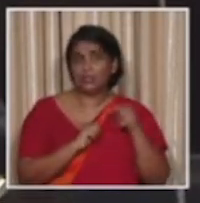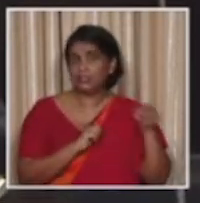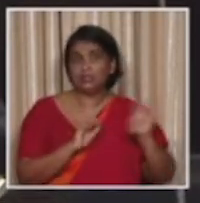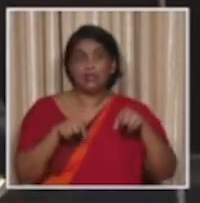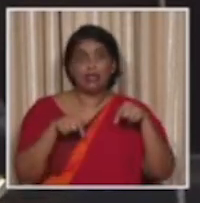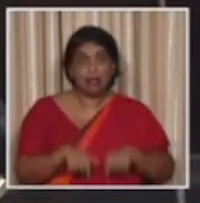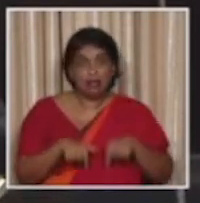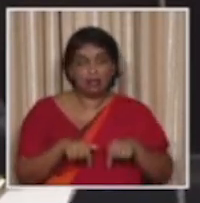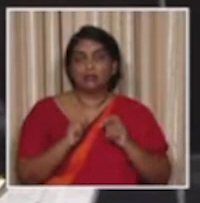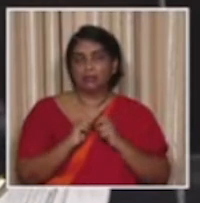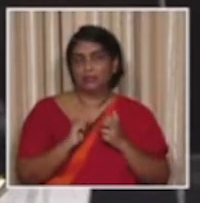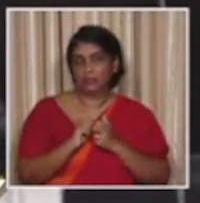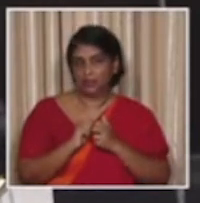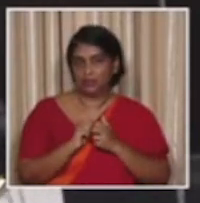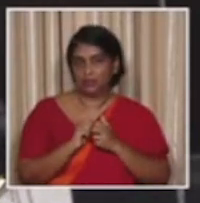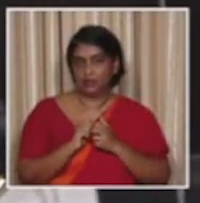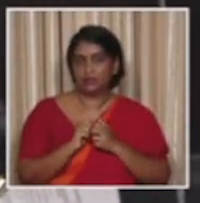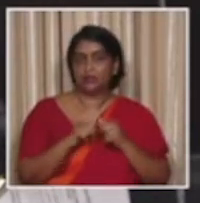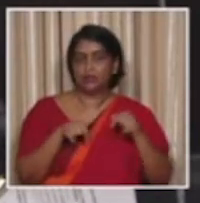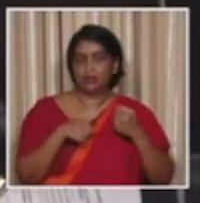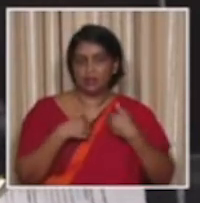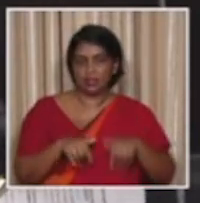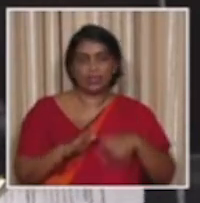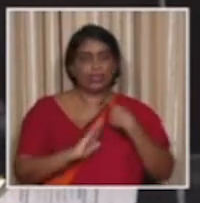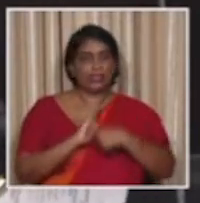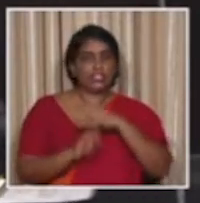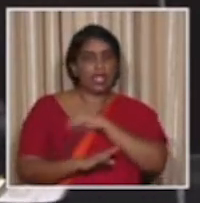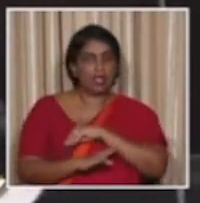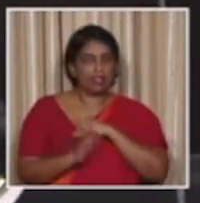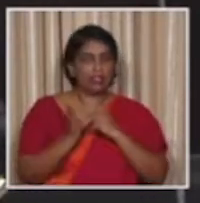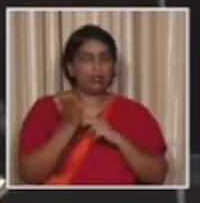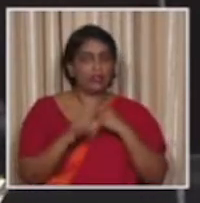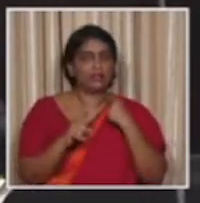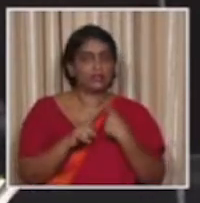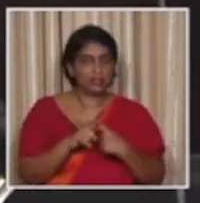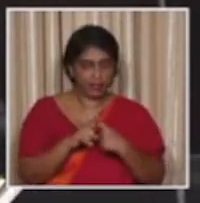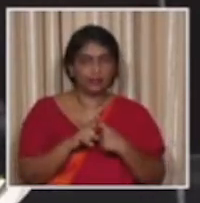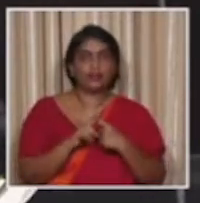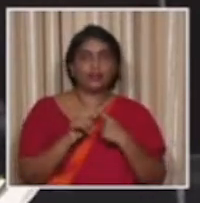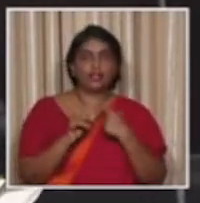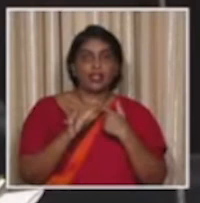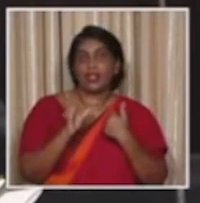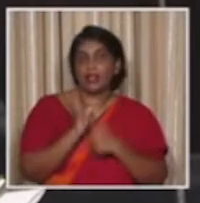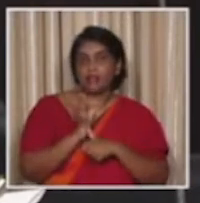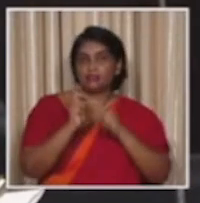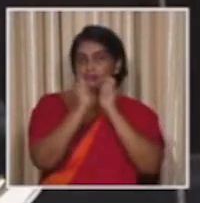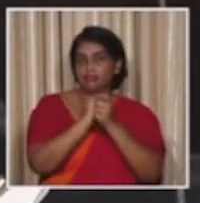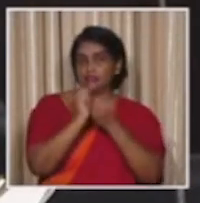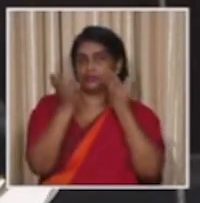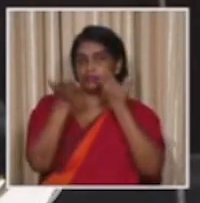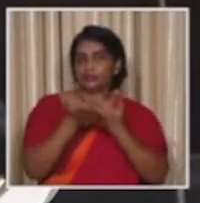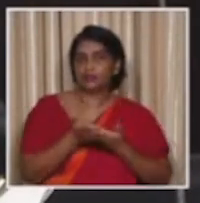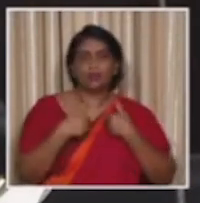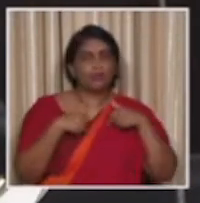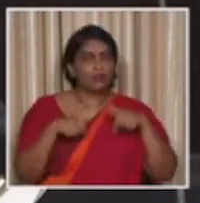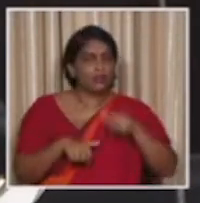අද වෙන්න යන දේ සම්බන්ධයෙන්. දැන් අපිට මෙතන දේශීය ආදායම් බදු සංශෝධන පනත් කෙටුම්පත සංශෝධන ඉදිරිපත් කරලා තියෙනවා. දැන් අපි